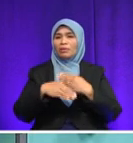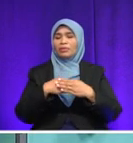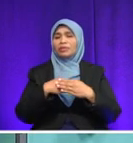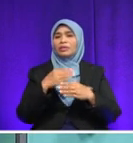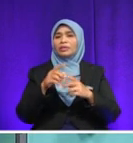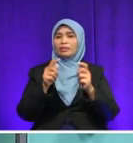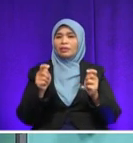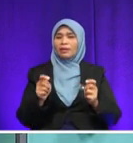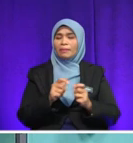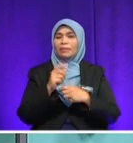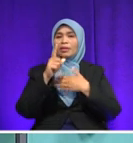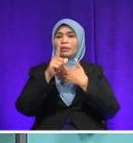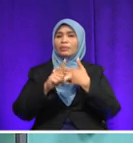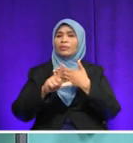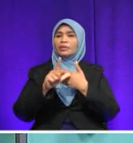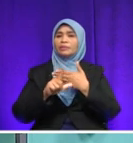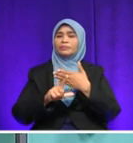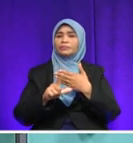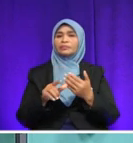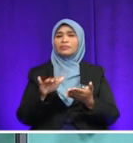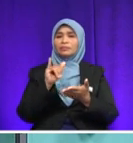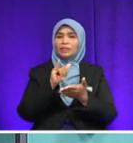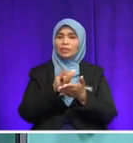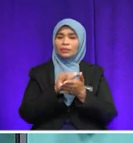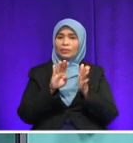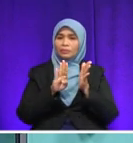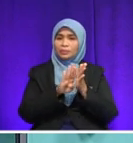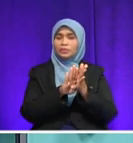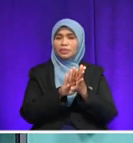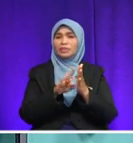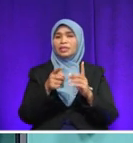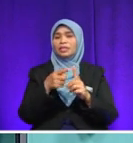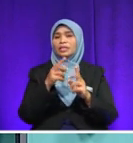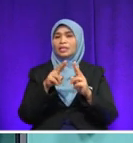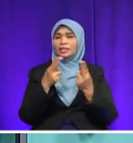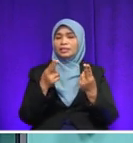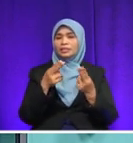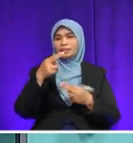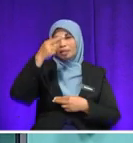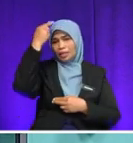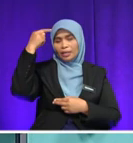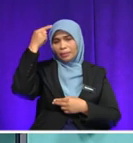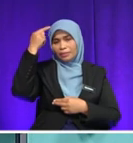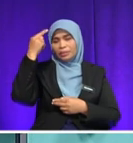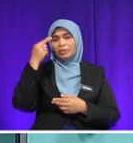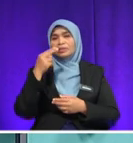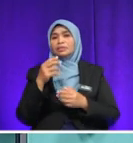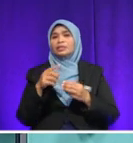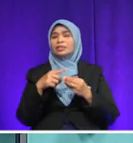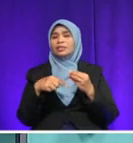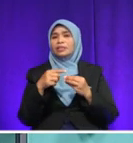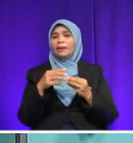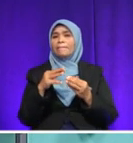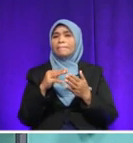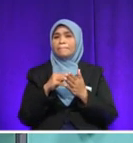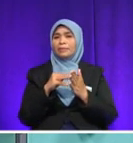itu dalil dia Itulah bukti daripada hadis Nabi Sallallahu Alaihi Wasallam tentang maknanya